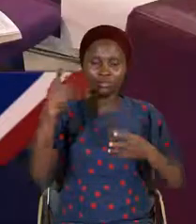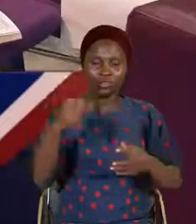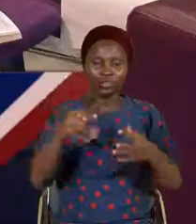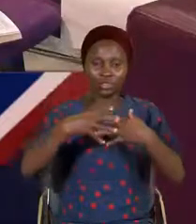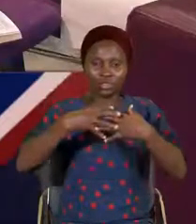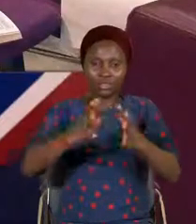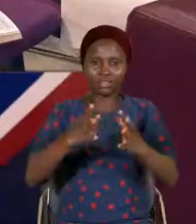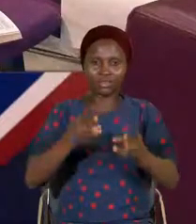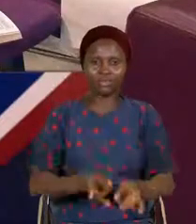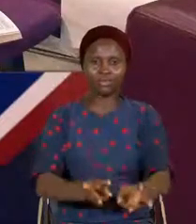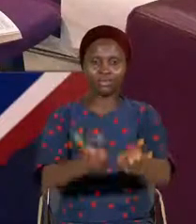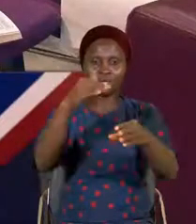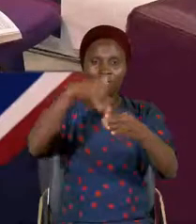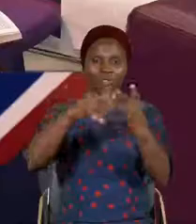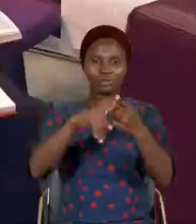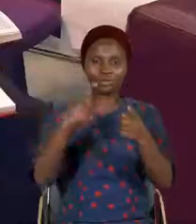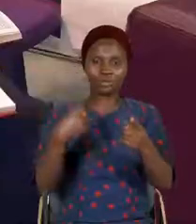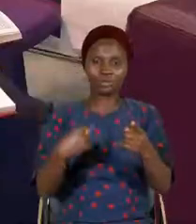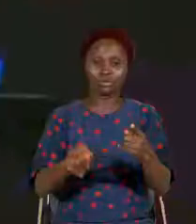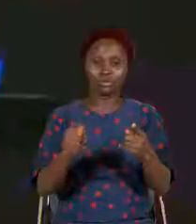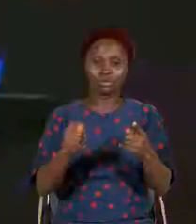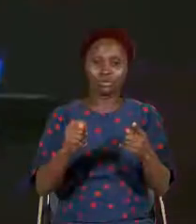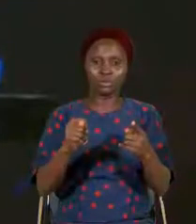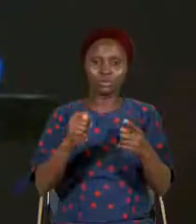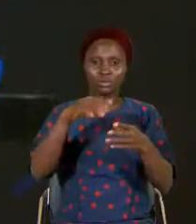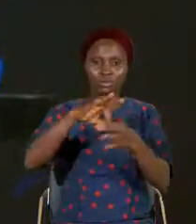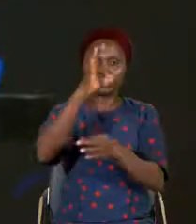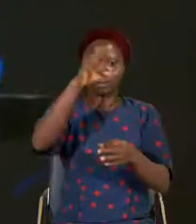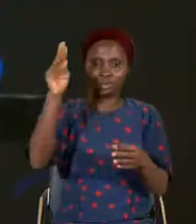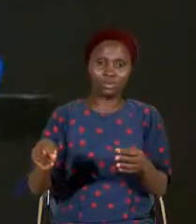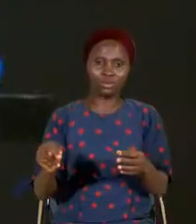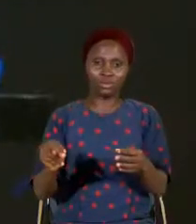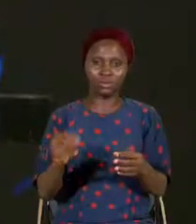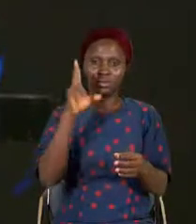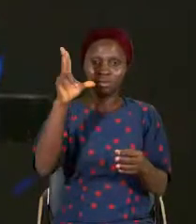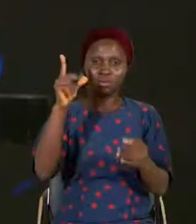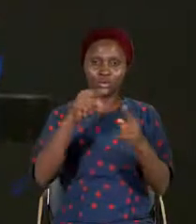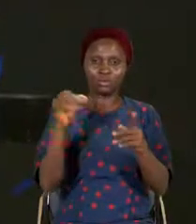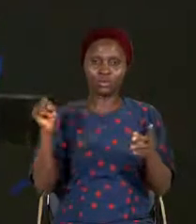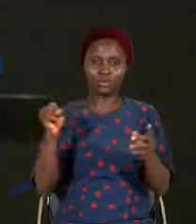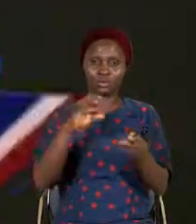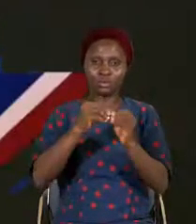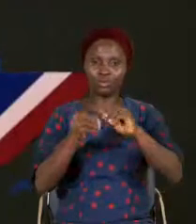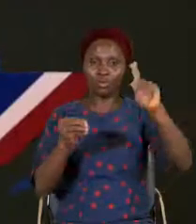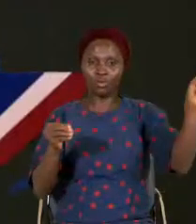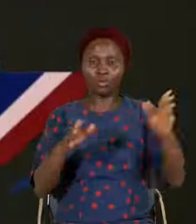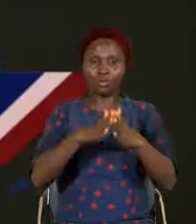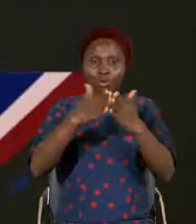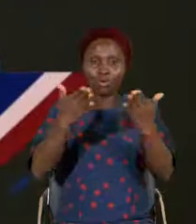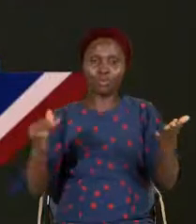porte d'accès à l'utilité des dons spirituels ». Nous allons voir trois points dans ce